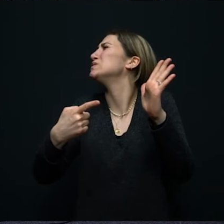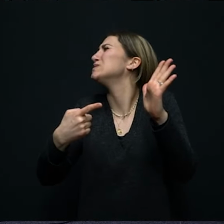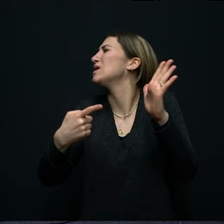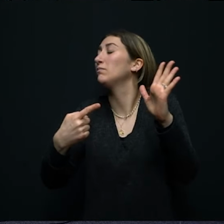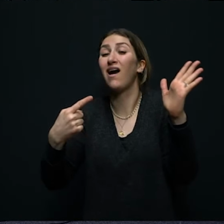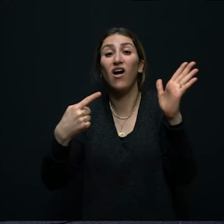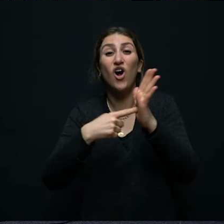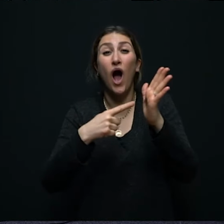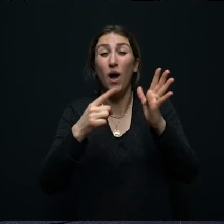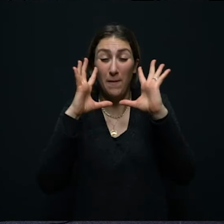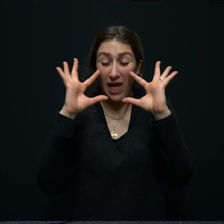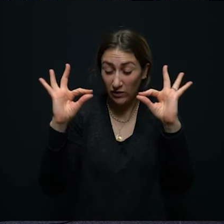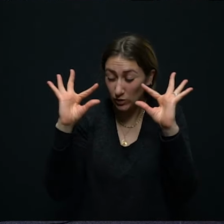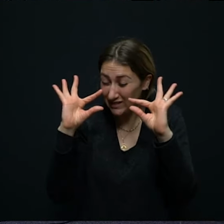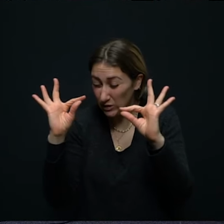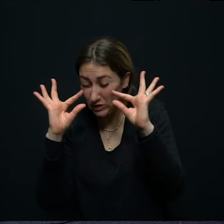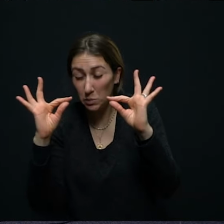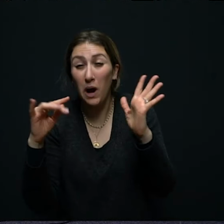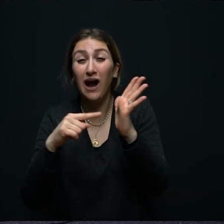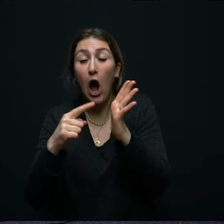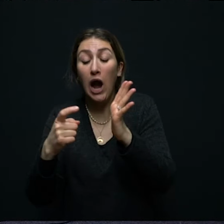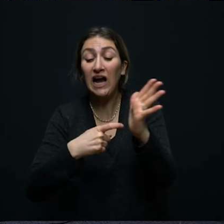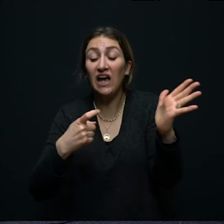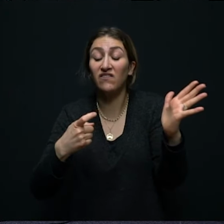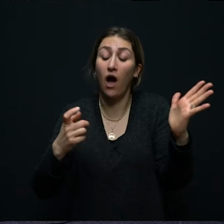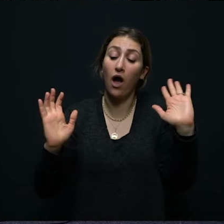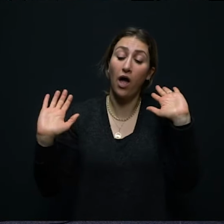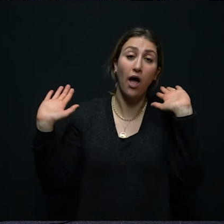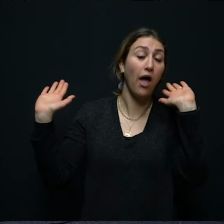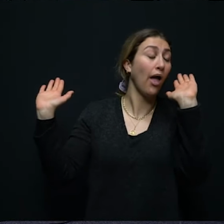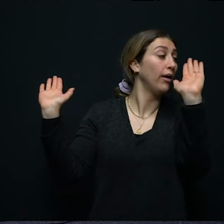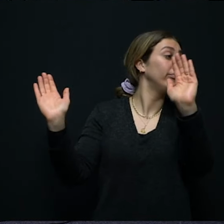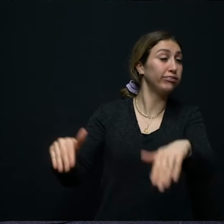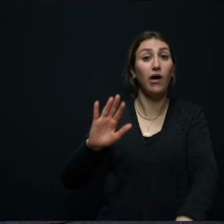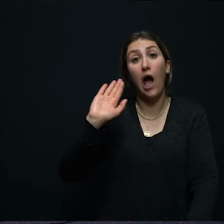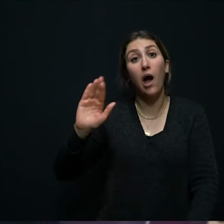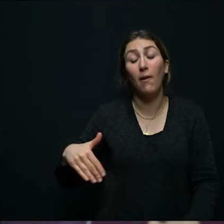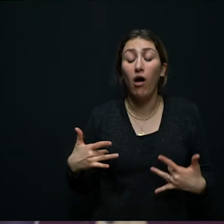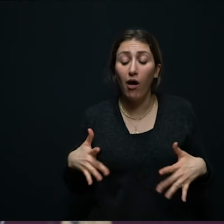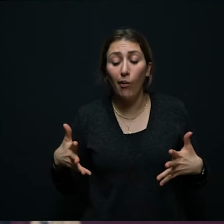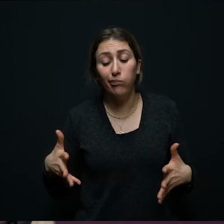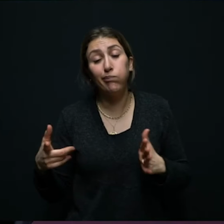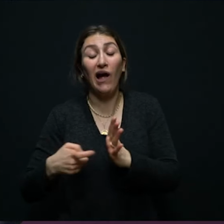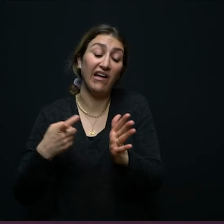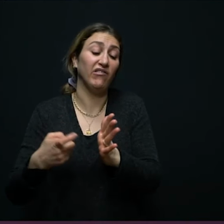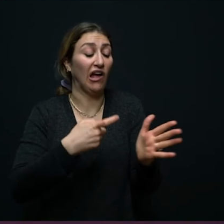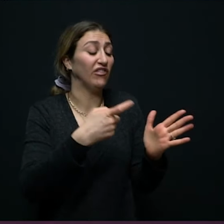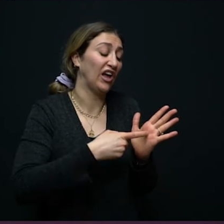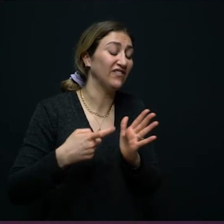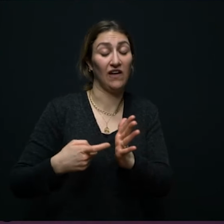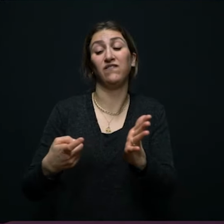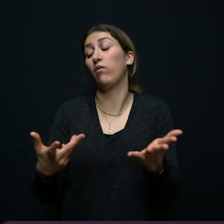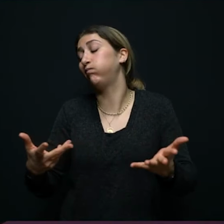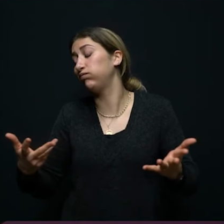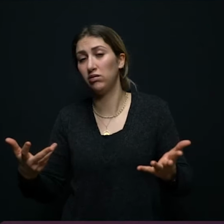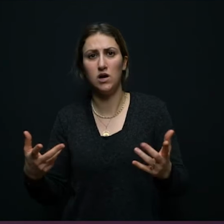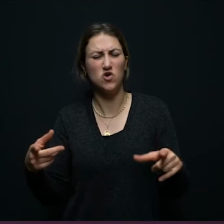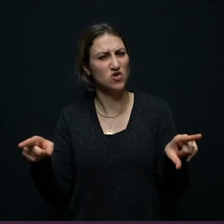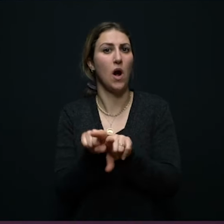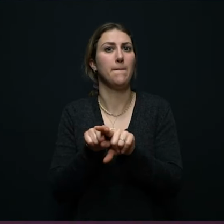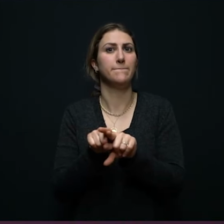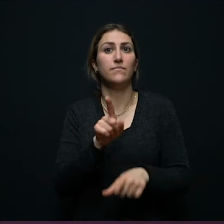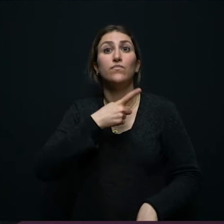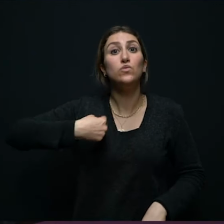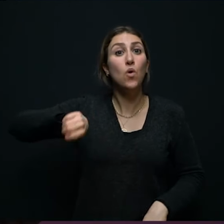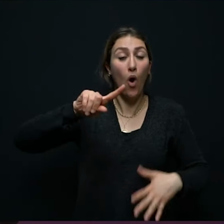souvent on fait la même chose avec la robe de justice qu'on reçoit de jésus on fait attention on fait attention il ya une tache ont fait pas attention on